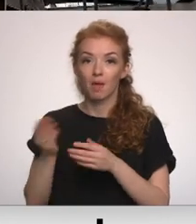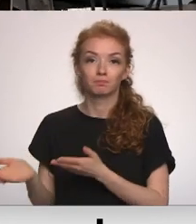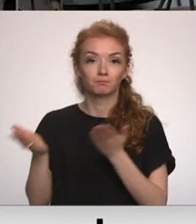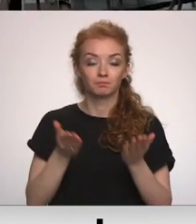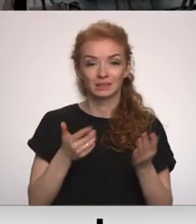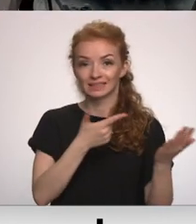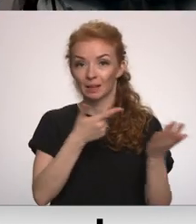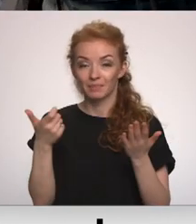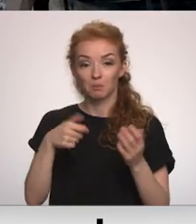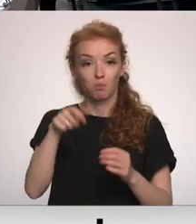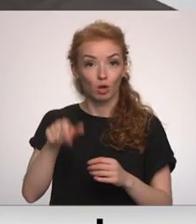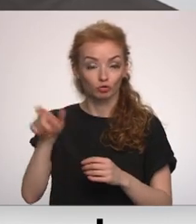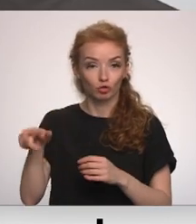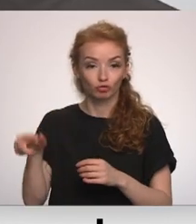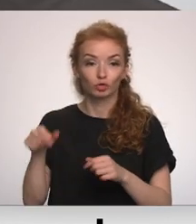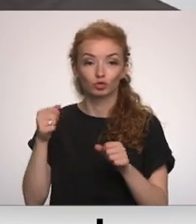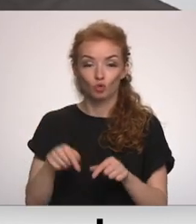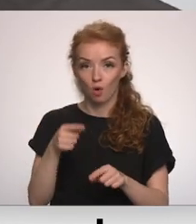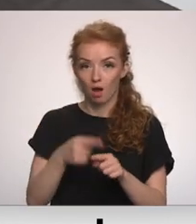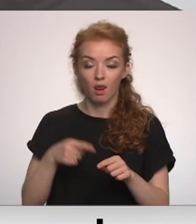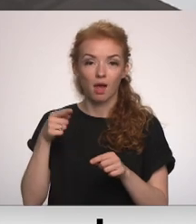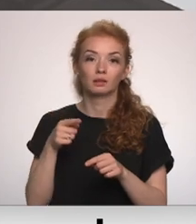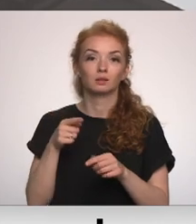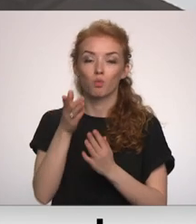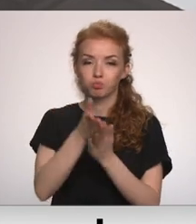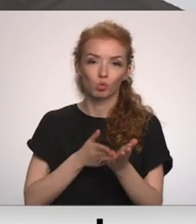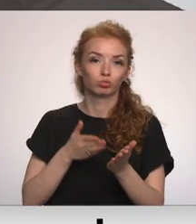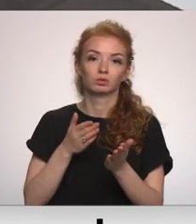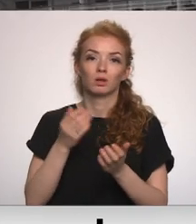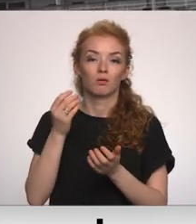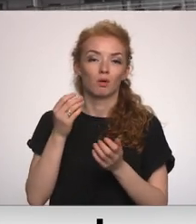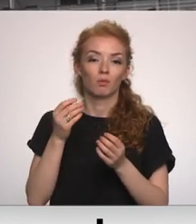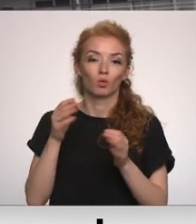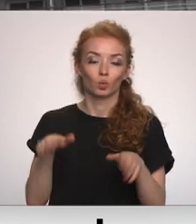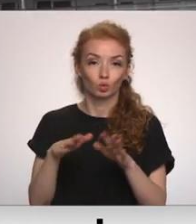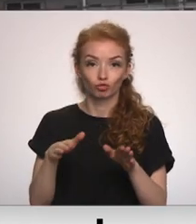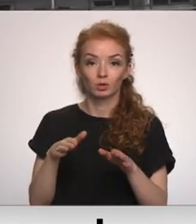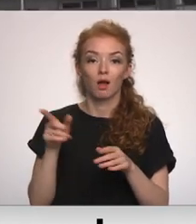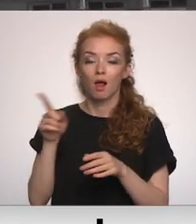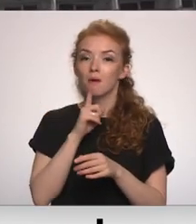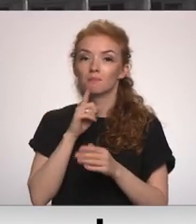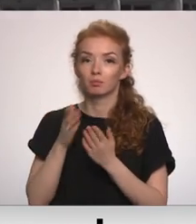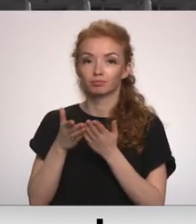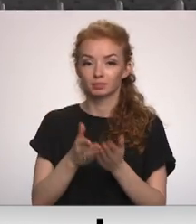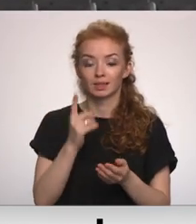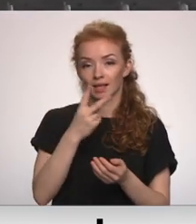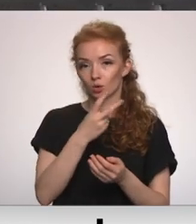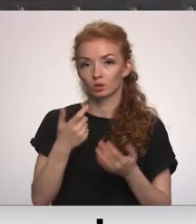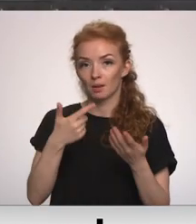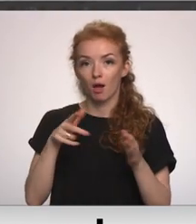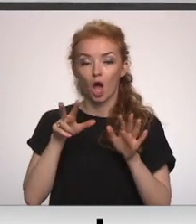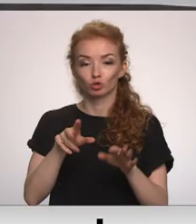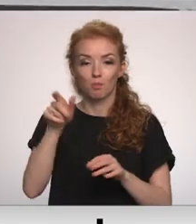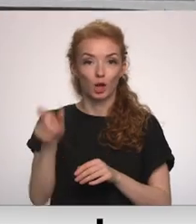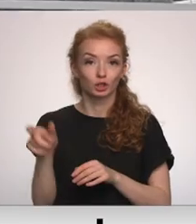nekā 700 pasažierus, taču šoreiz nebija aizņemta pat puse kaīšu. Kuģis Liepājā piestāja vien ar